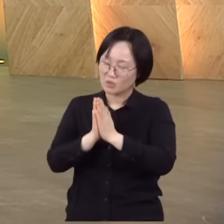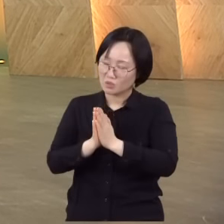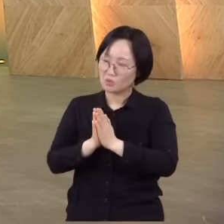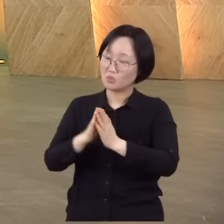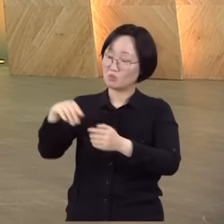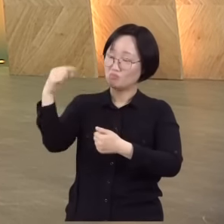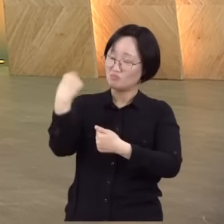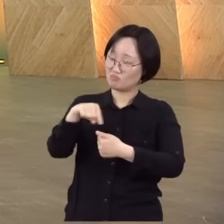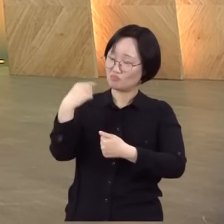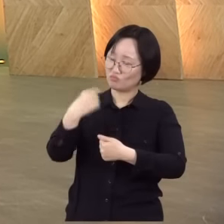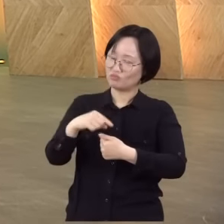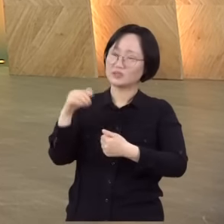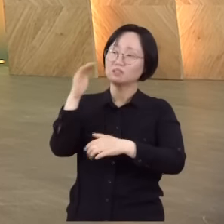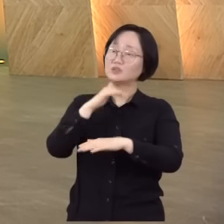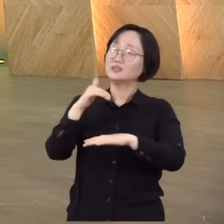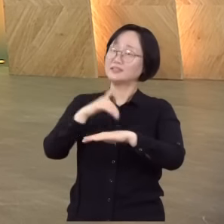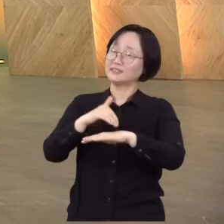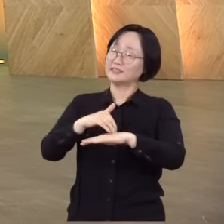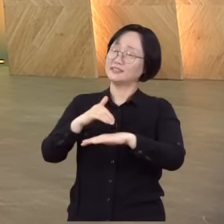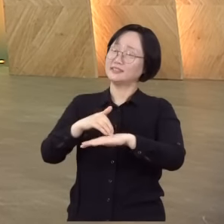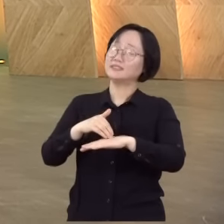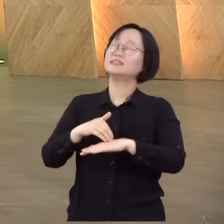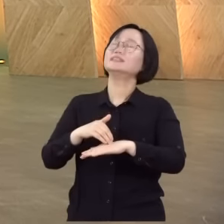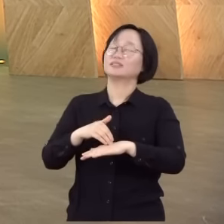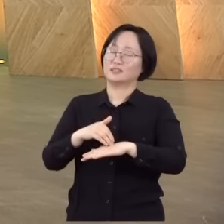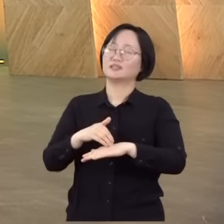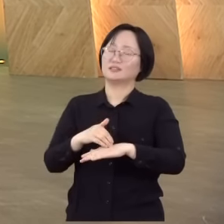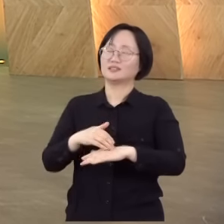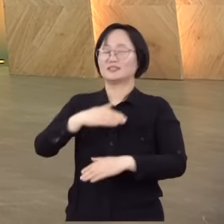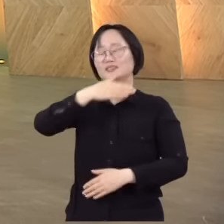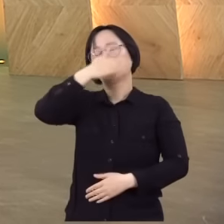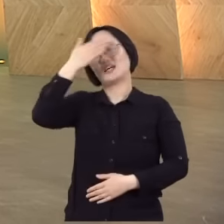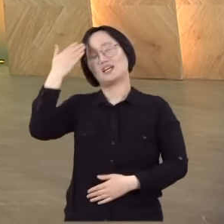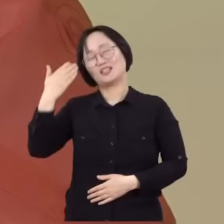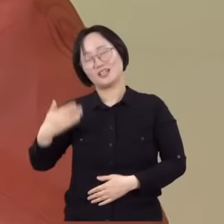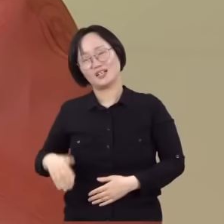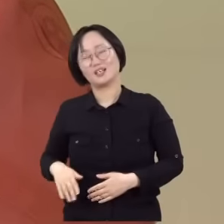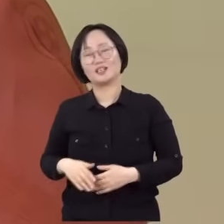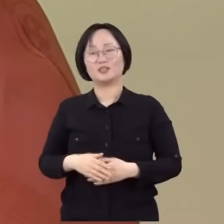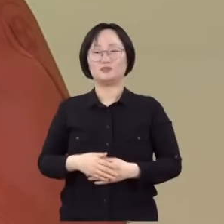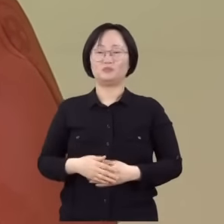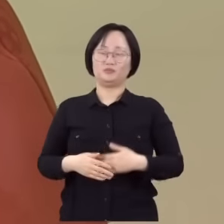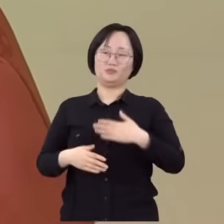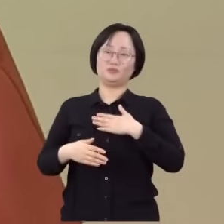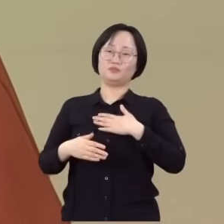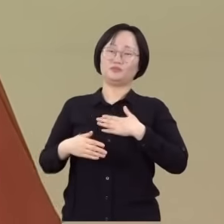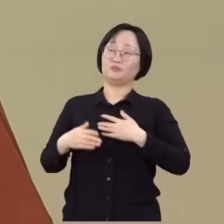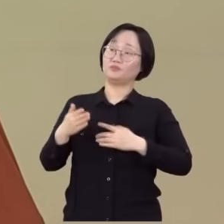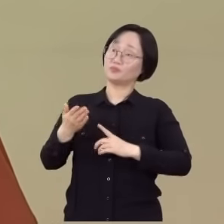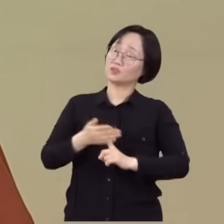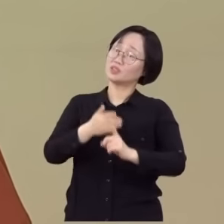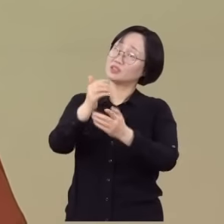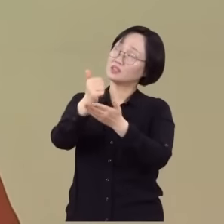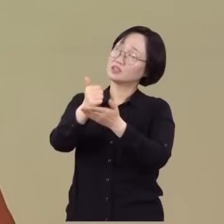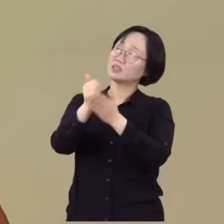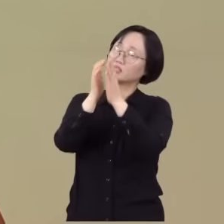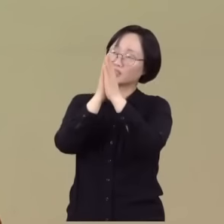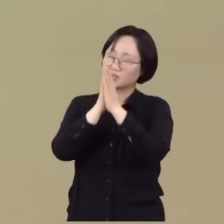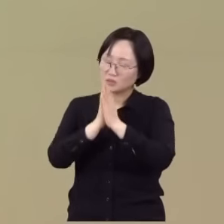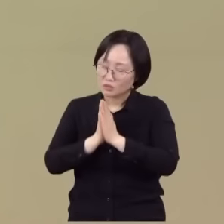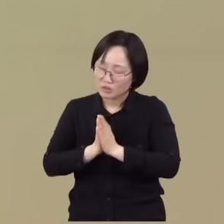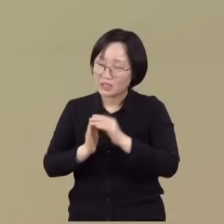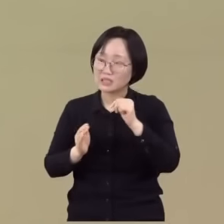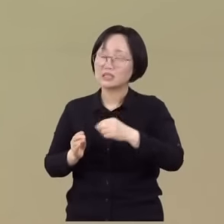있어서 그래도 다행입니다 제가 부처님께 기도한이 공덕으로 제가